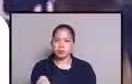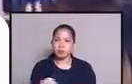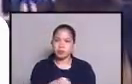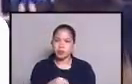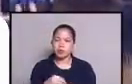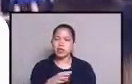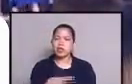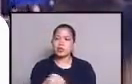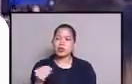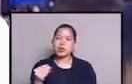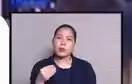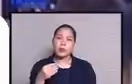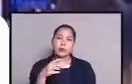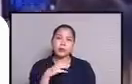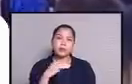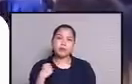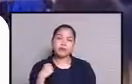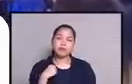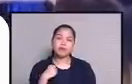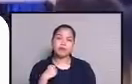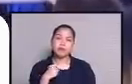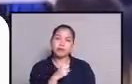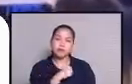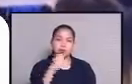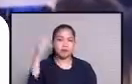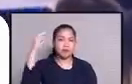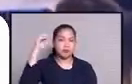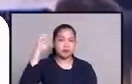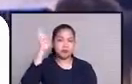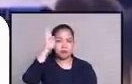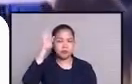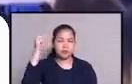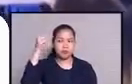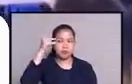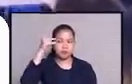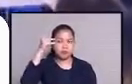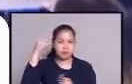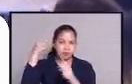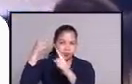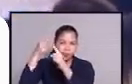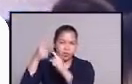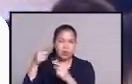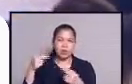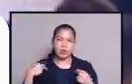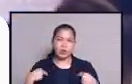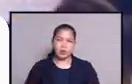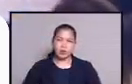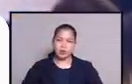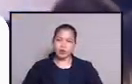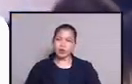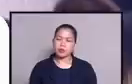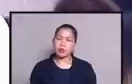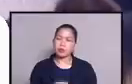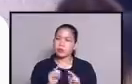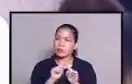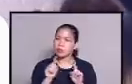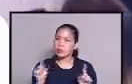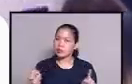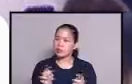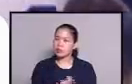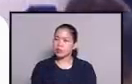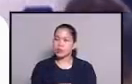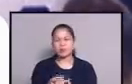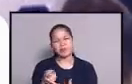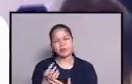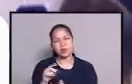si Senator-elect Bongo, mukhang ang isa sa tinatarget yung sa Committee on Health. Pero yung mga yan,